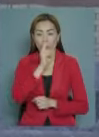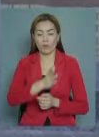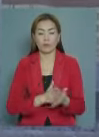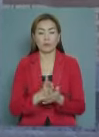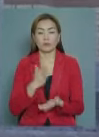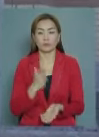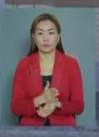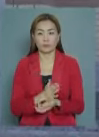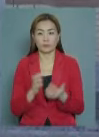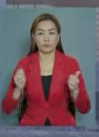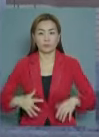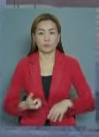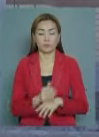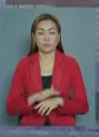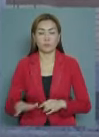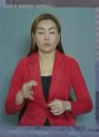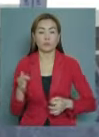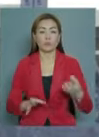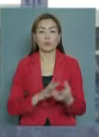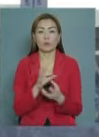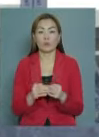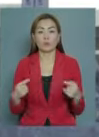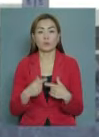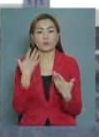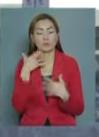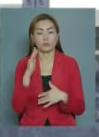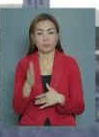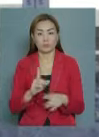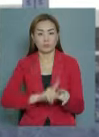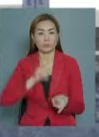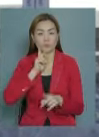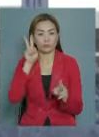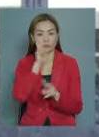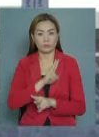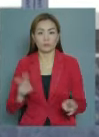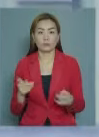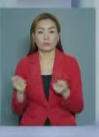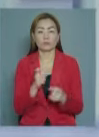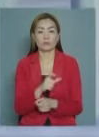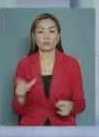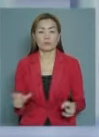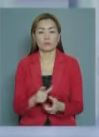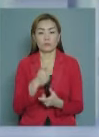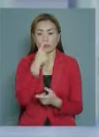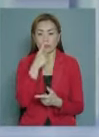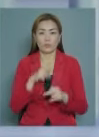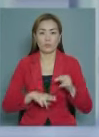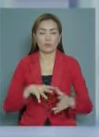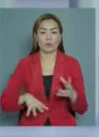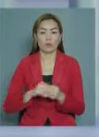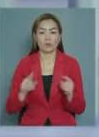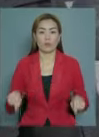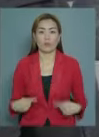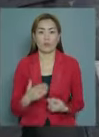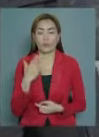бері жалғасып келеді. Шешімі әлі жоқ. Сот нәтижесінің нақты қашан шығатыны да белгісіз. Әйтеуір билік өкілдері жуық арада құрылыс нысаны